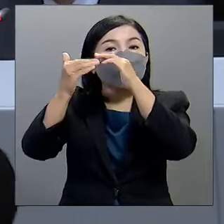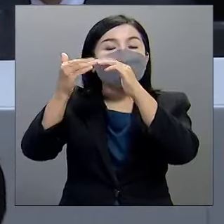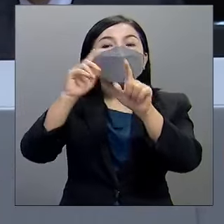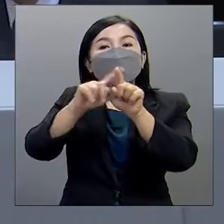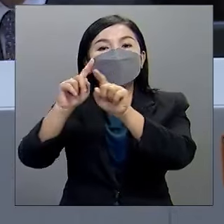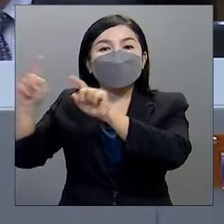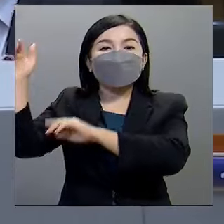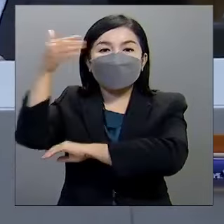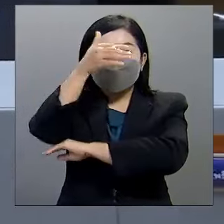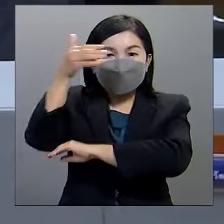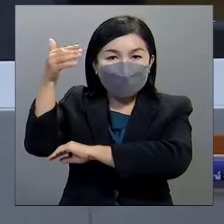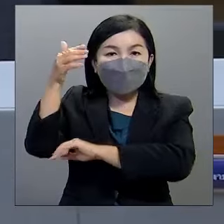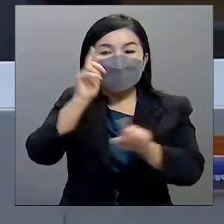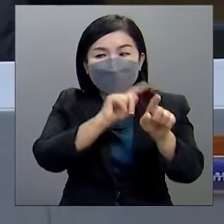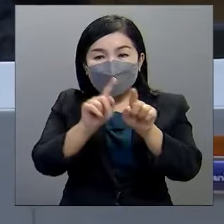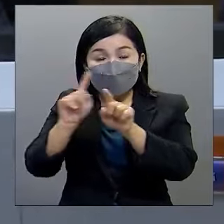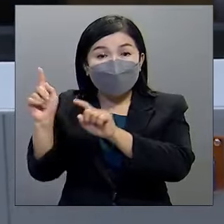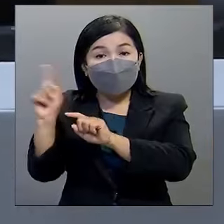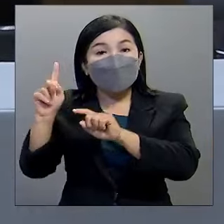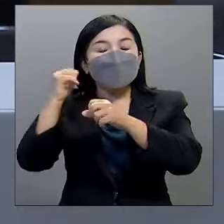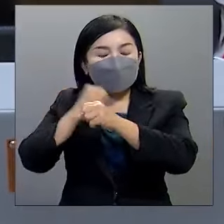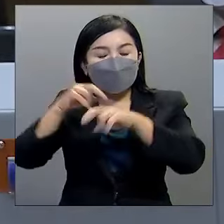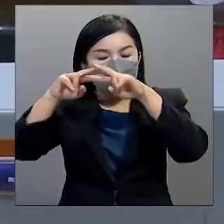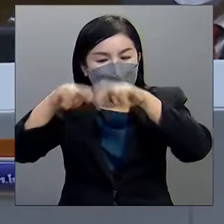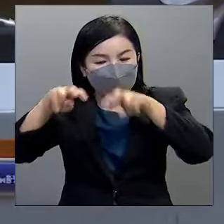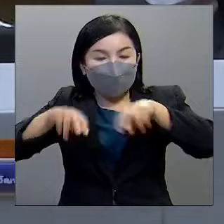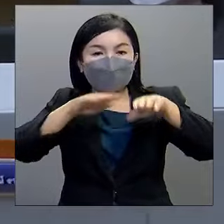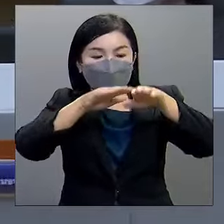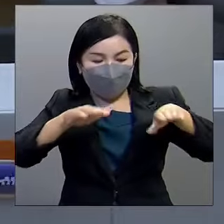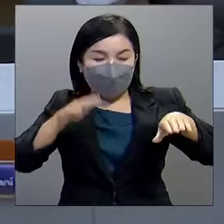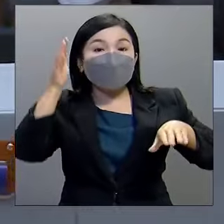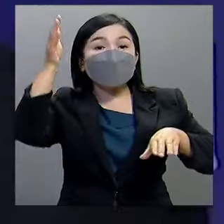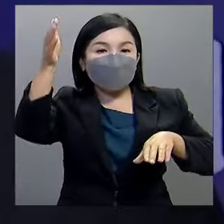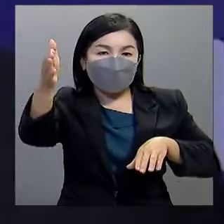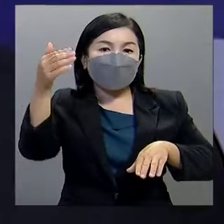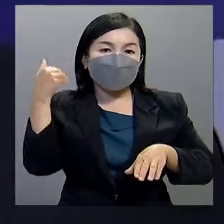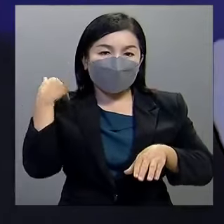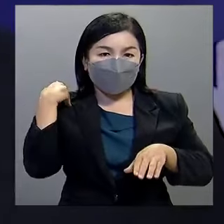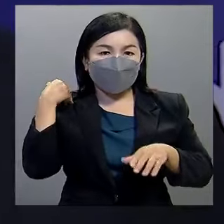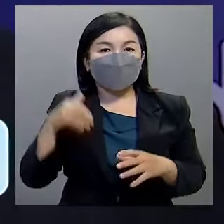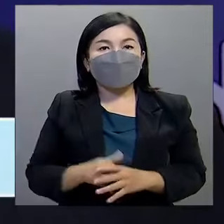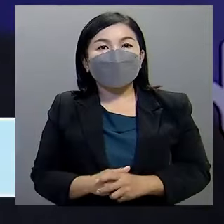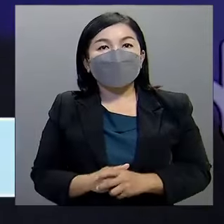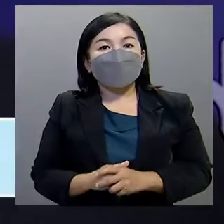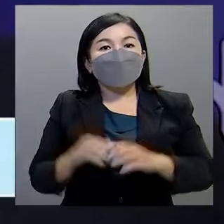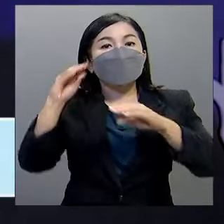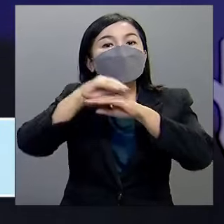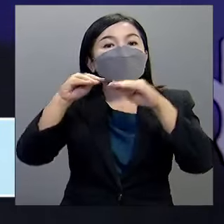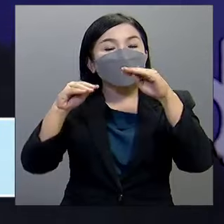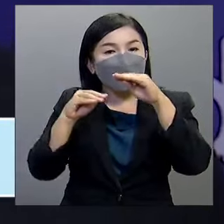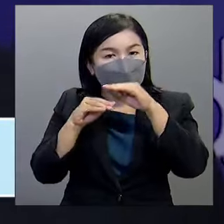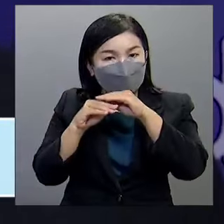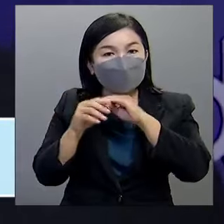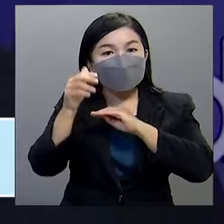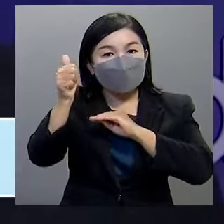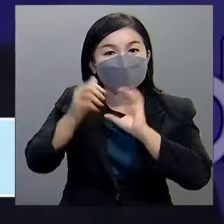หวังนะครับว่าจะเป็นแรงบันดาลใจในการสร้างนักวิจัยรุ่นต่อไปในอนาคตครับ และโครงการ Deep Space Food Challenge นะครับซึ่ง NASA